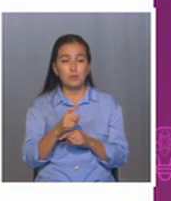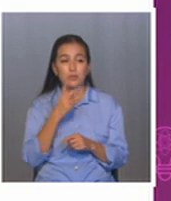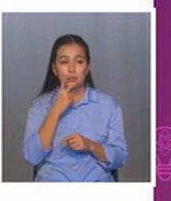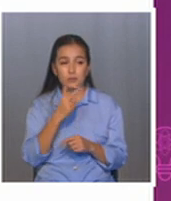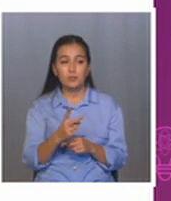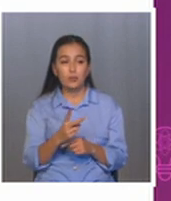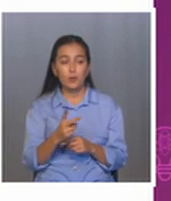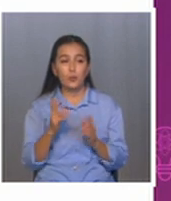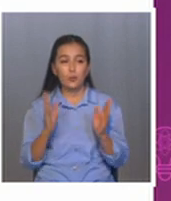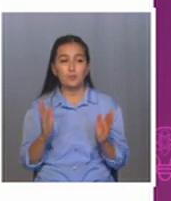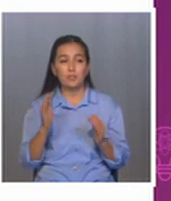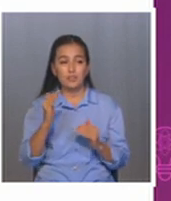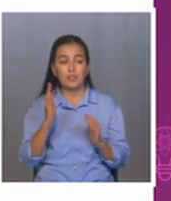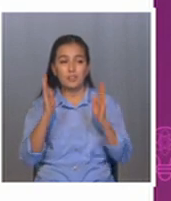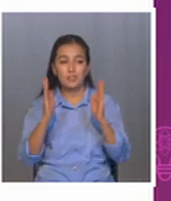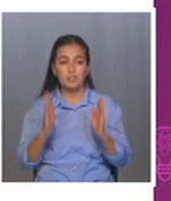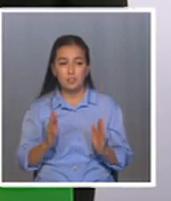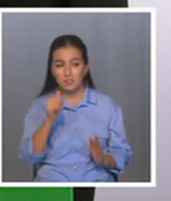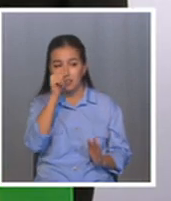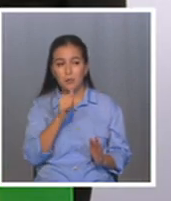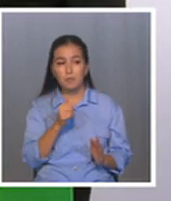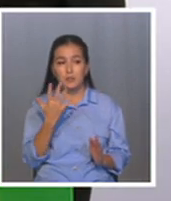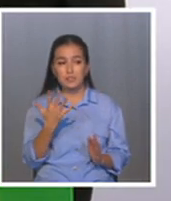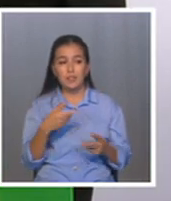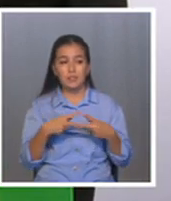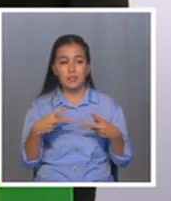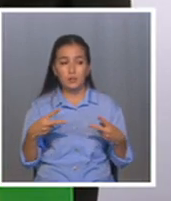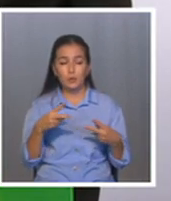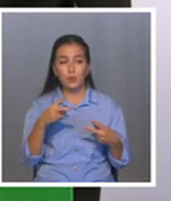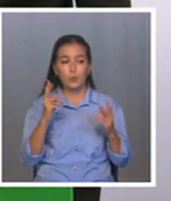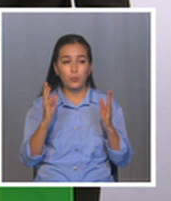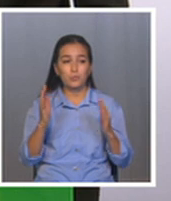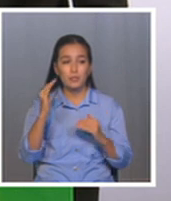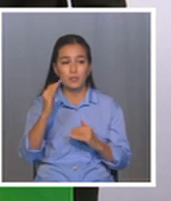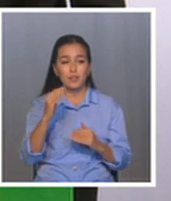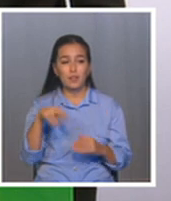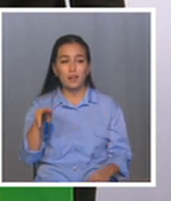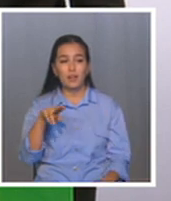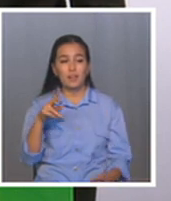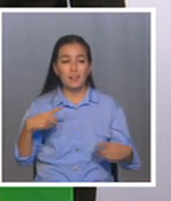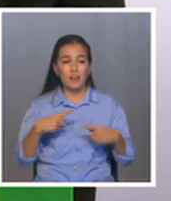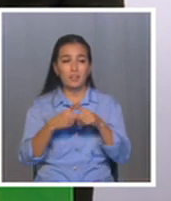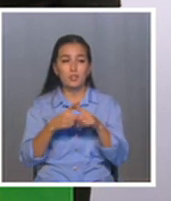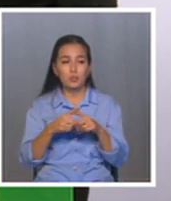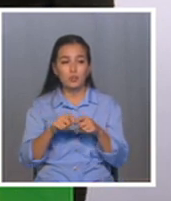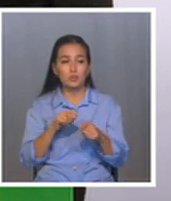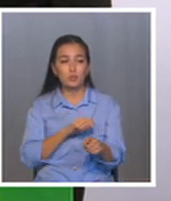қарастырайық. Кубтың қыры 5-ке тең, кубтың диагональының ұзындығын табыңыз.